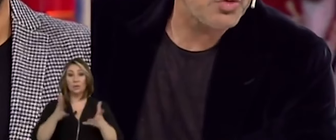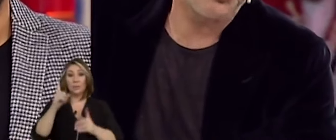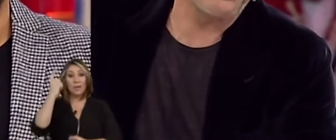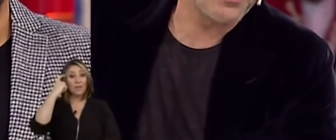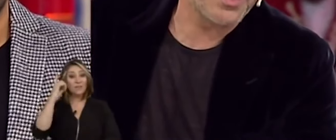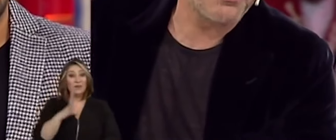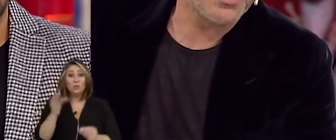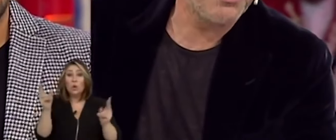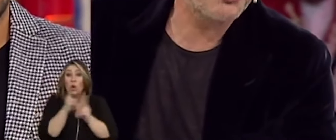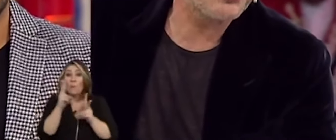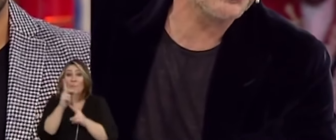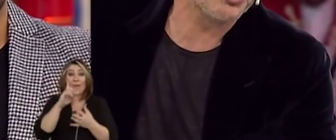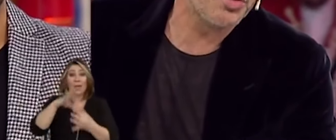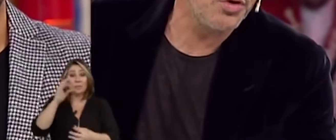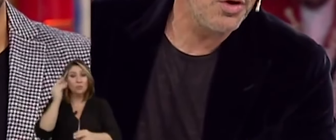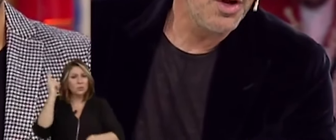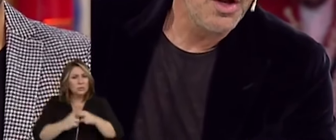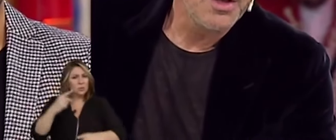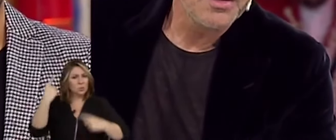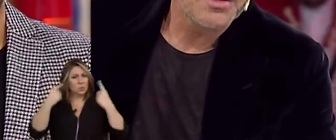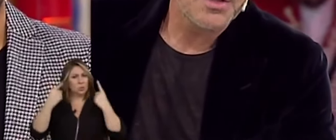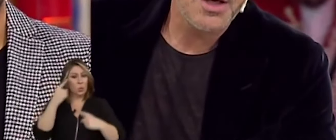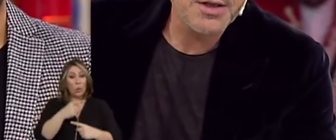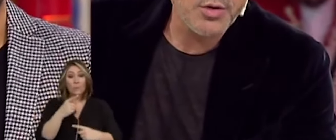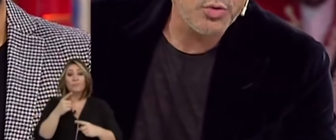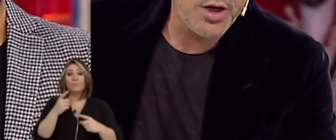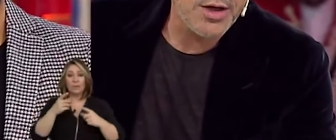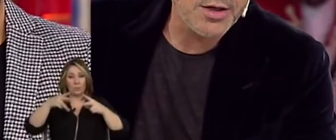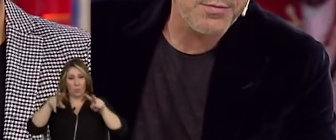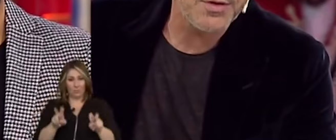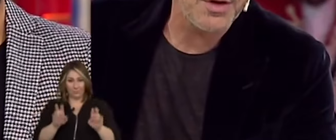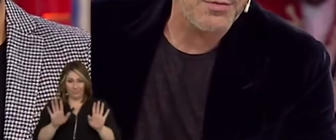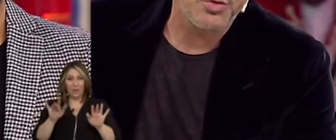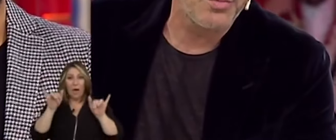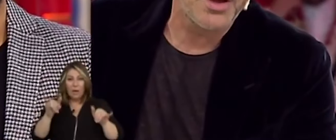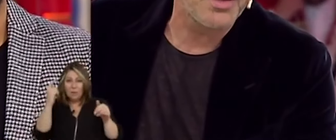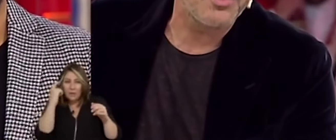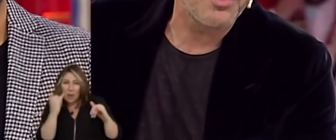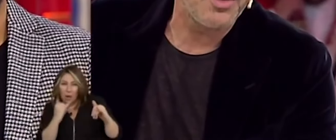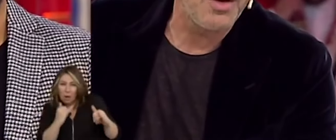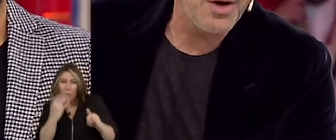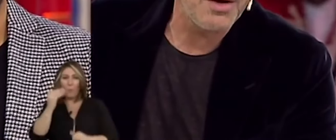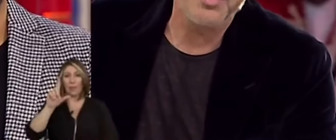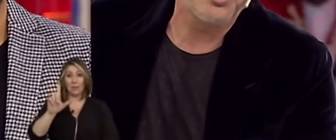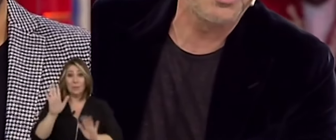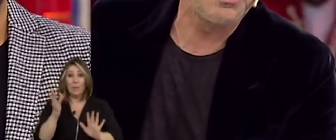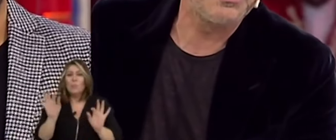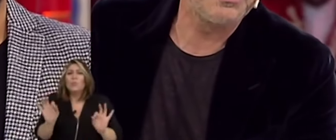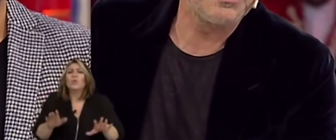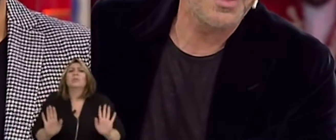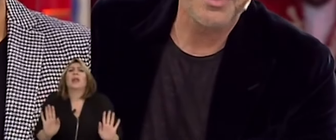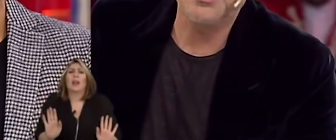Yani çok çok komik bir adam bir kere. Çok ve çok hızlı düşünüyor. Evet. Sahnede onunla aynı kafada olman gerekiyor. Ama mümkün